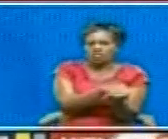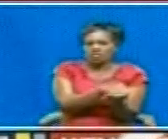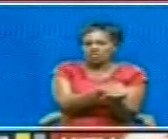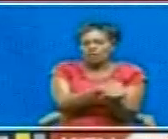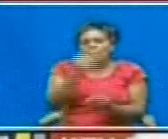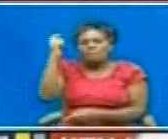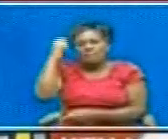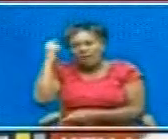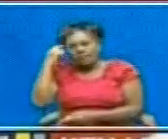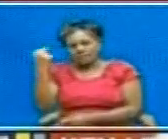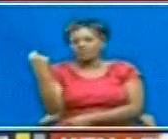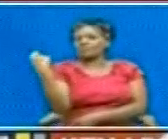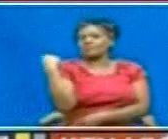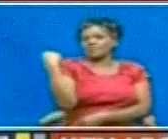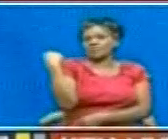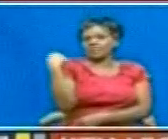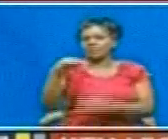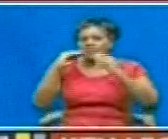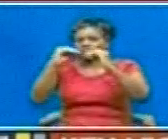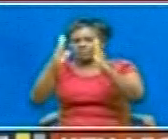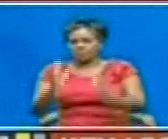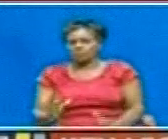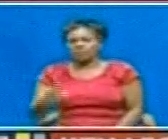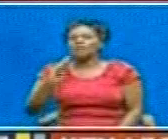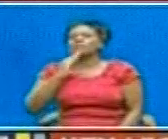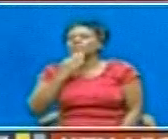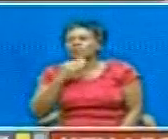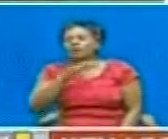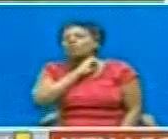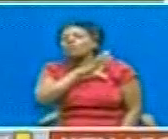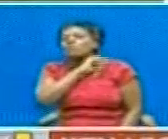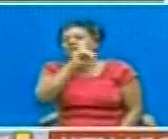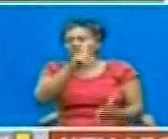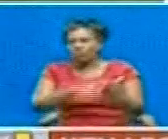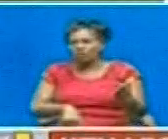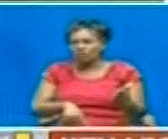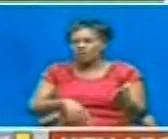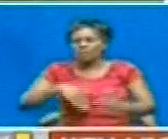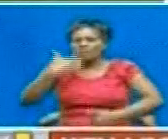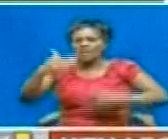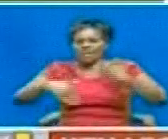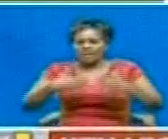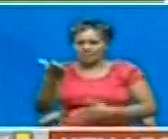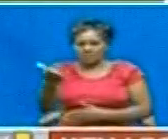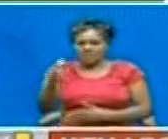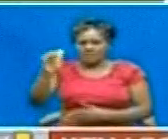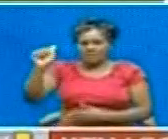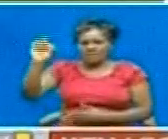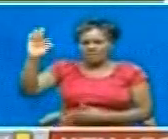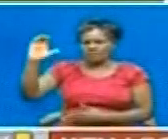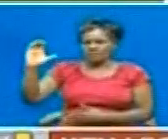kiakili, kama kuna juzi kocha wa timu ya AFC Leopards alikuwa analalamika ya kwamba akisema wachezaji wengi pale kwenye timu ya AFC